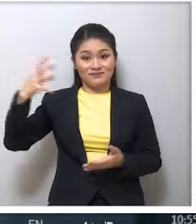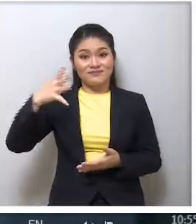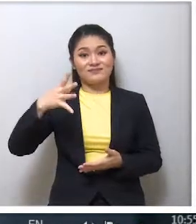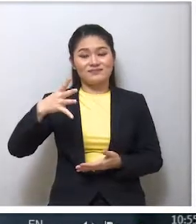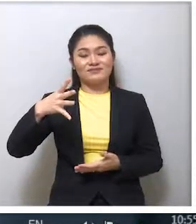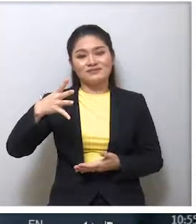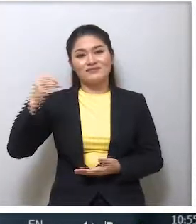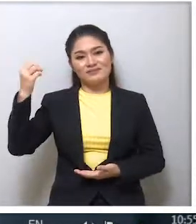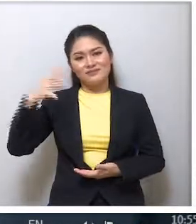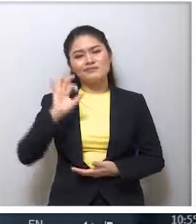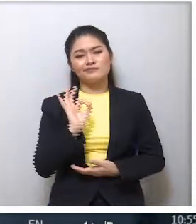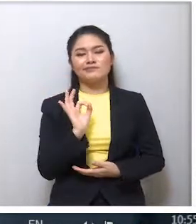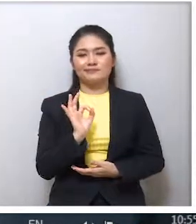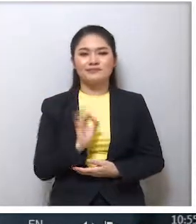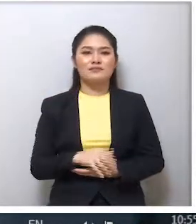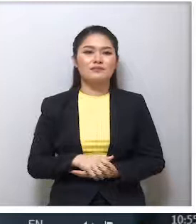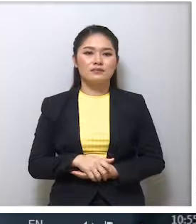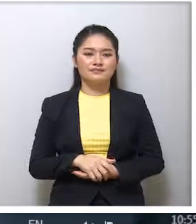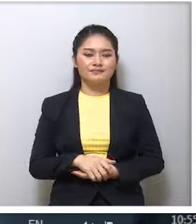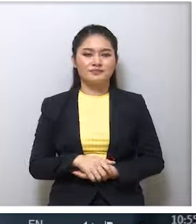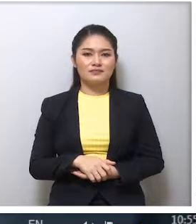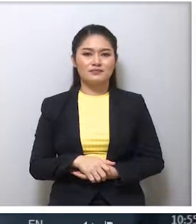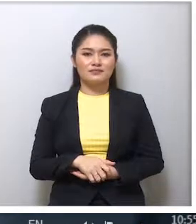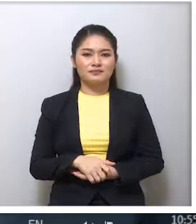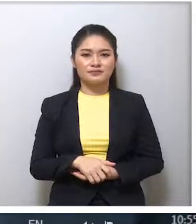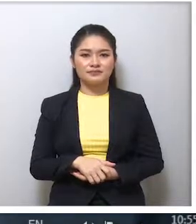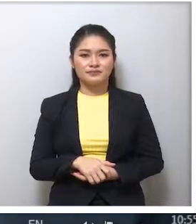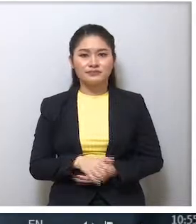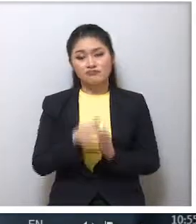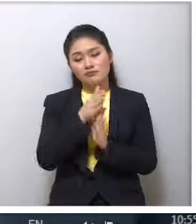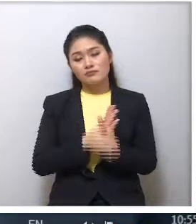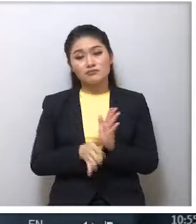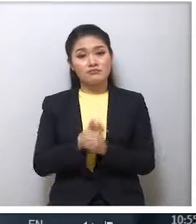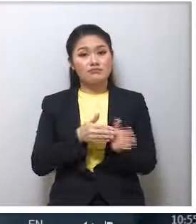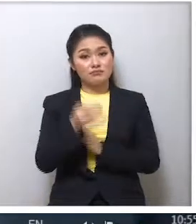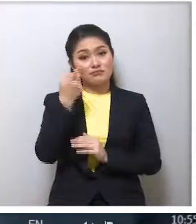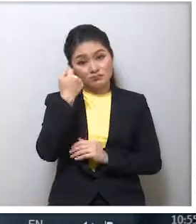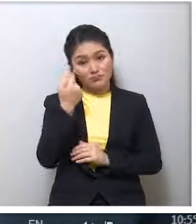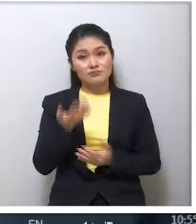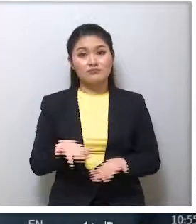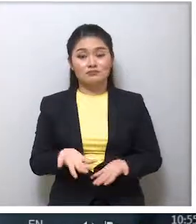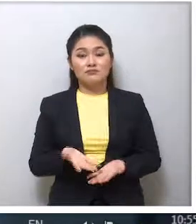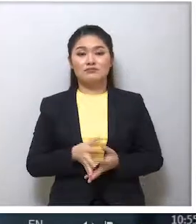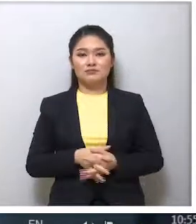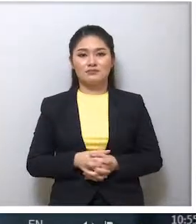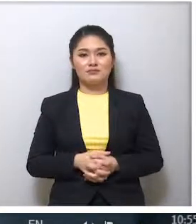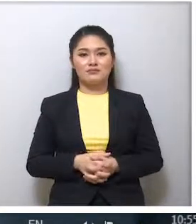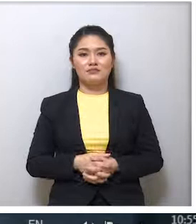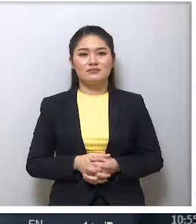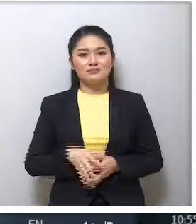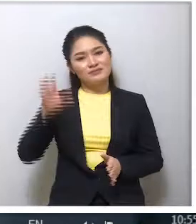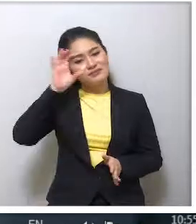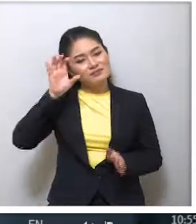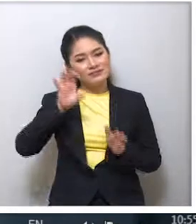ไว้ก็โอเคนะครับทีนี้เราไม่ได้มองว่าฉากหลังจะเป็นสีดำนะฮะเดี๋ยวเราจะเอ็กซ์พอร์ตเข้าเป็นภ